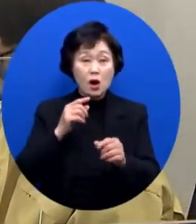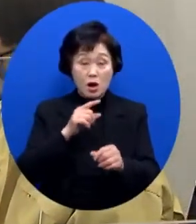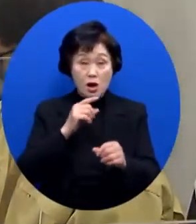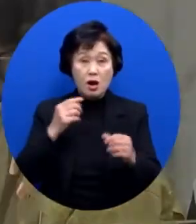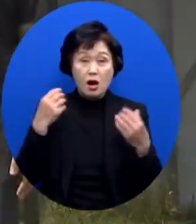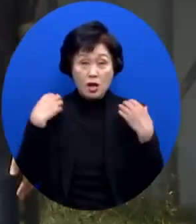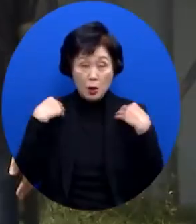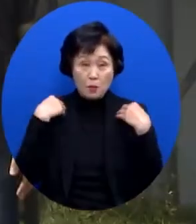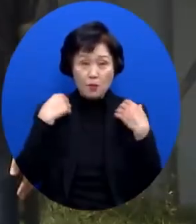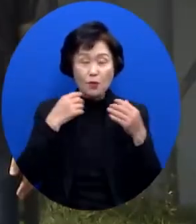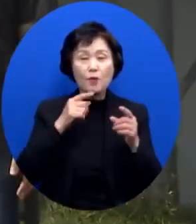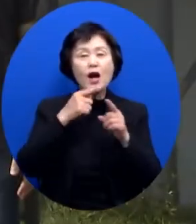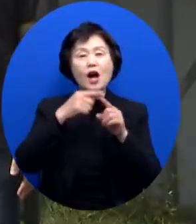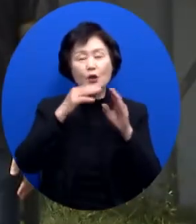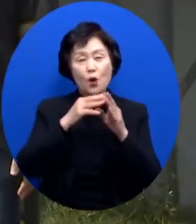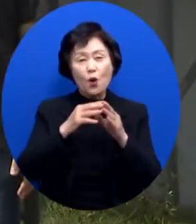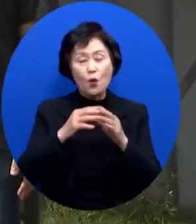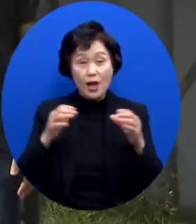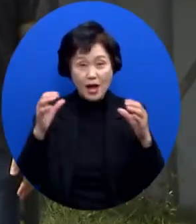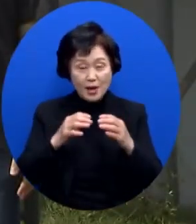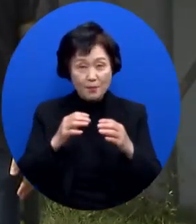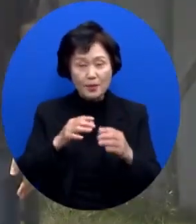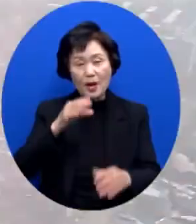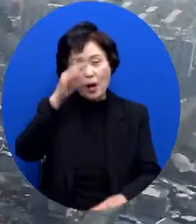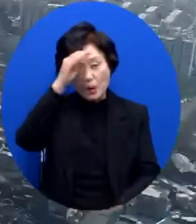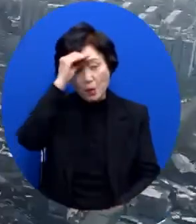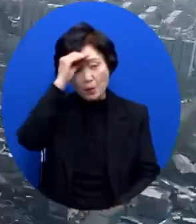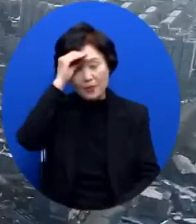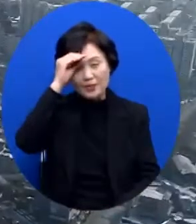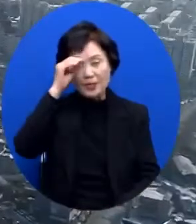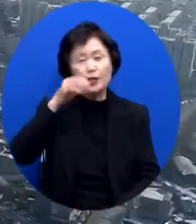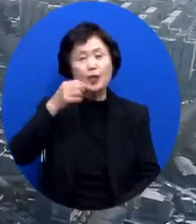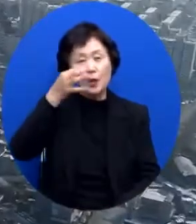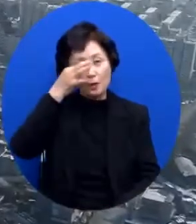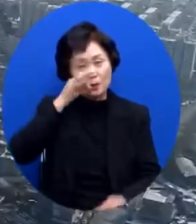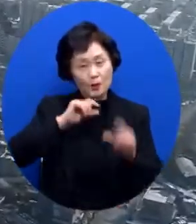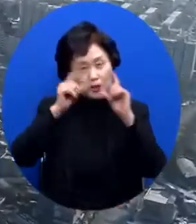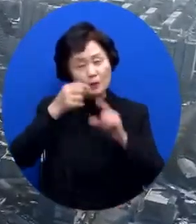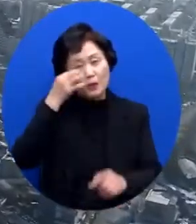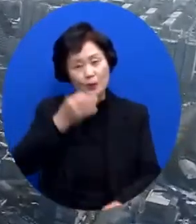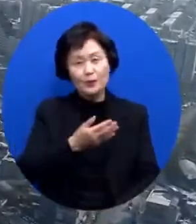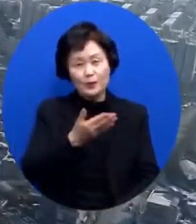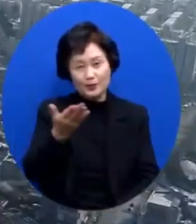모범적인 상생의 모델로 주목받고 있습니다. CTS 뉴스 박세현입니다.